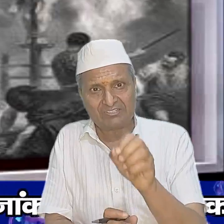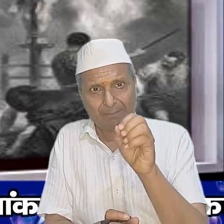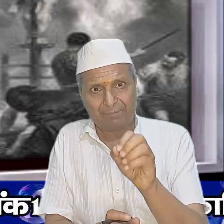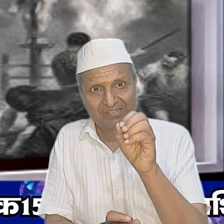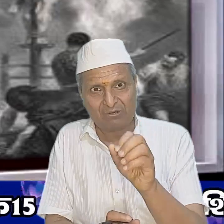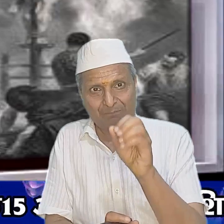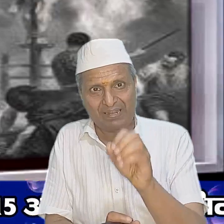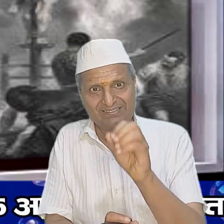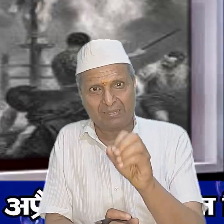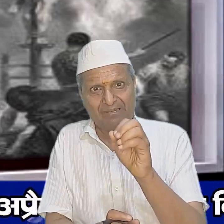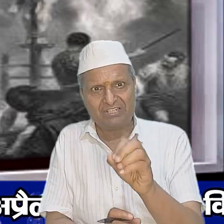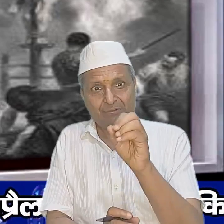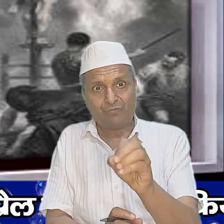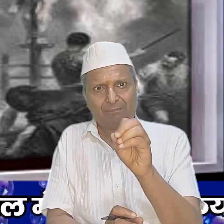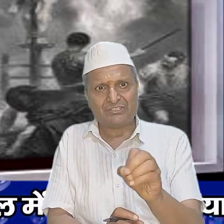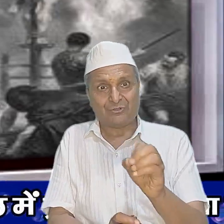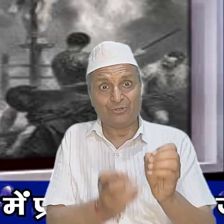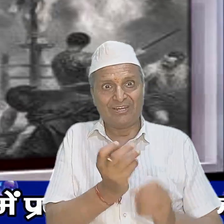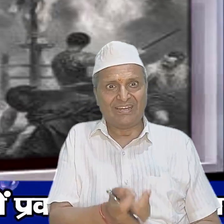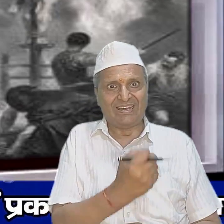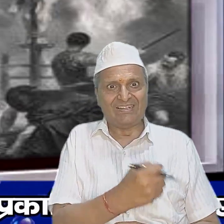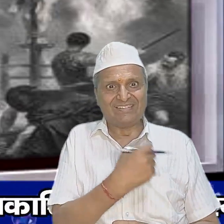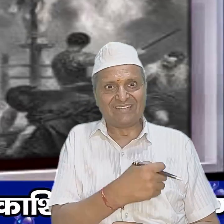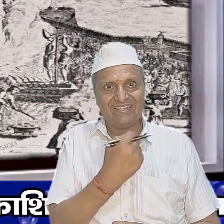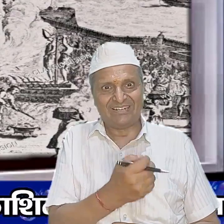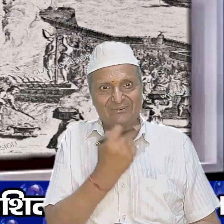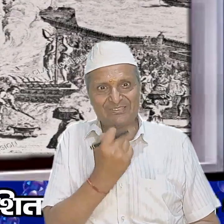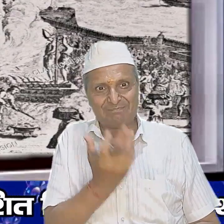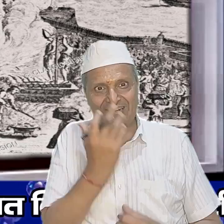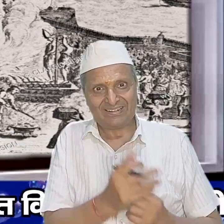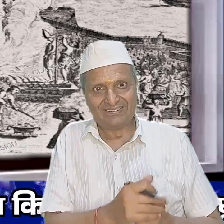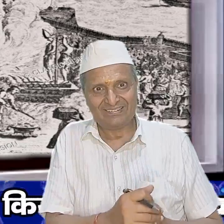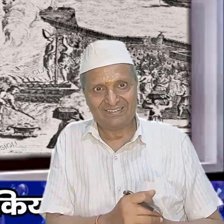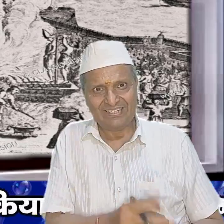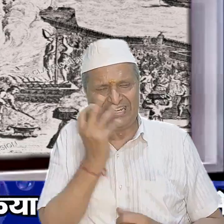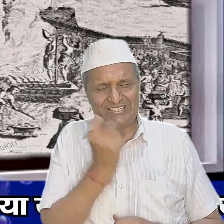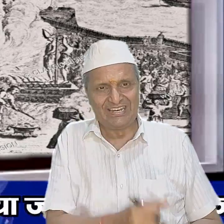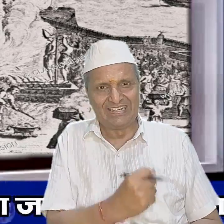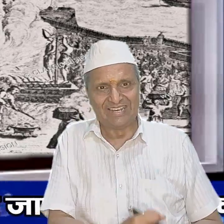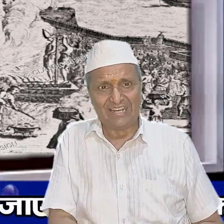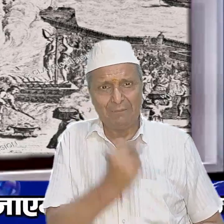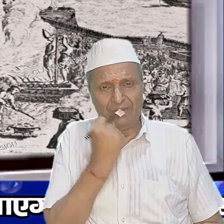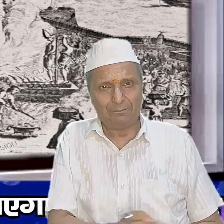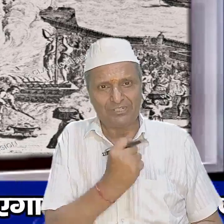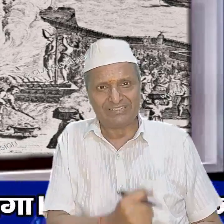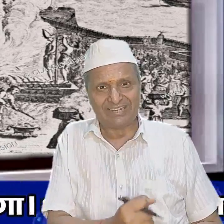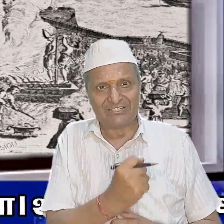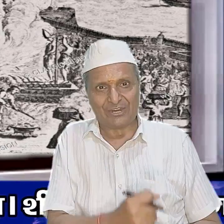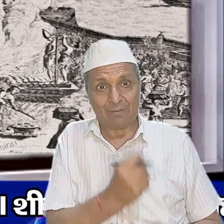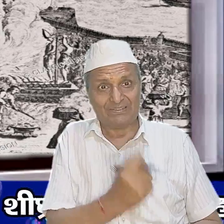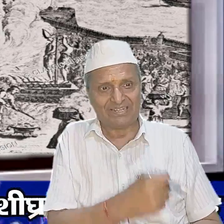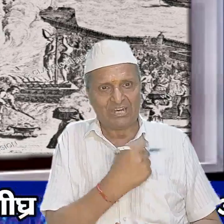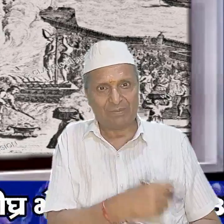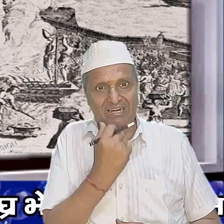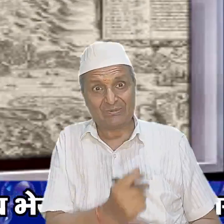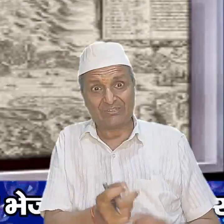से मान जाएगी, पर उसने कहा मैं जैन कुल में जन्मा हूँ, जैन कुल में ही मर के रहूँगा, मैं जैन धर्म को नहीं छोड़ सकता, चाहे तो वह उसी समय